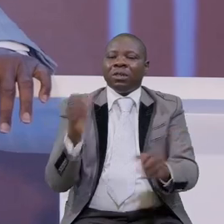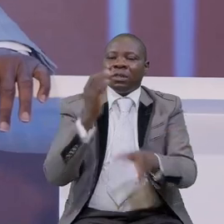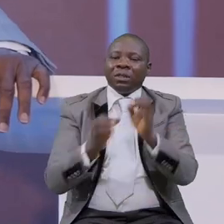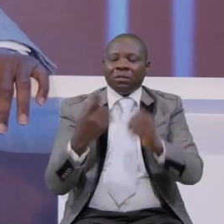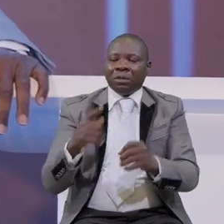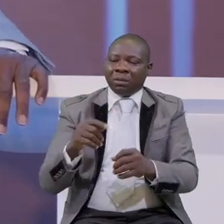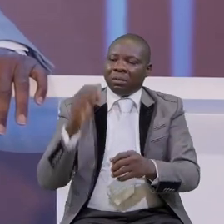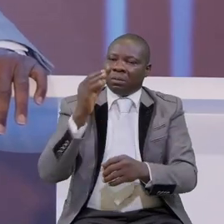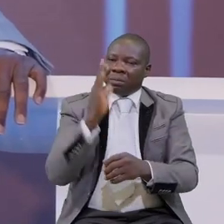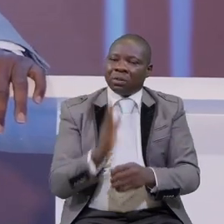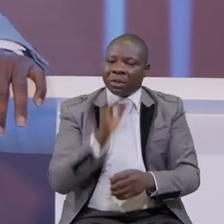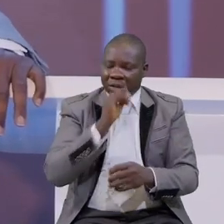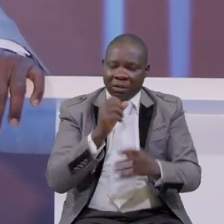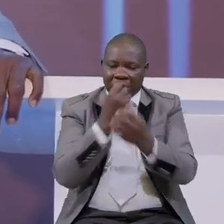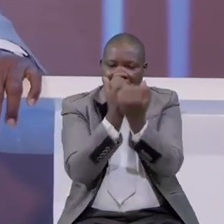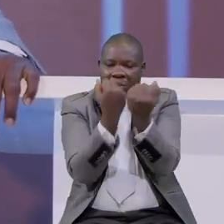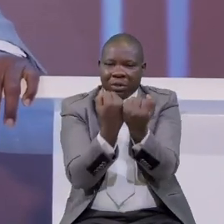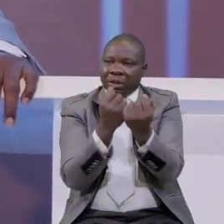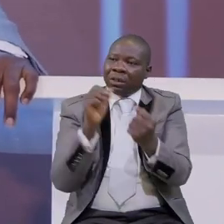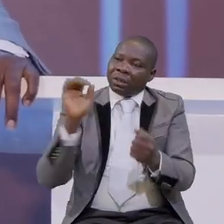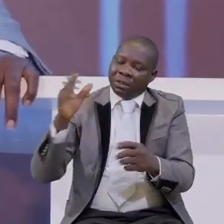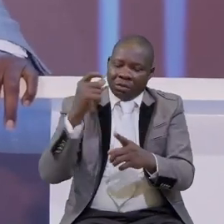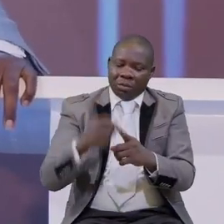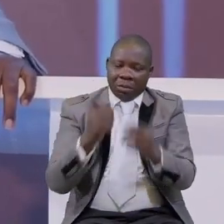Si le prédicateur est lié, ses paroles sont liées,